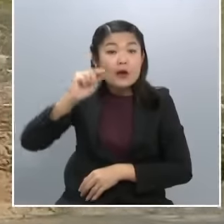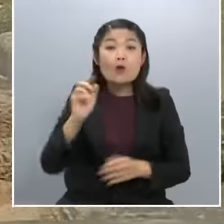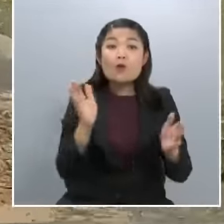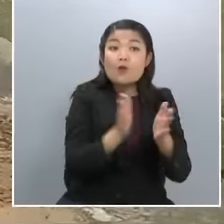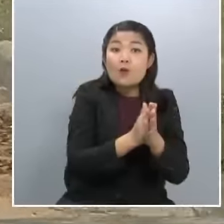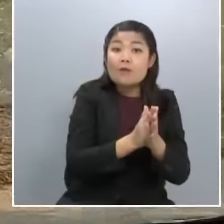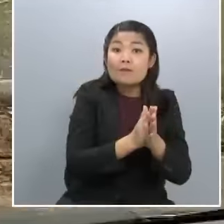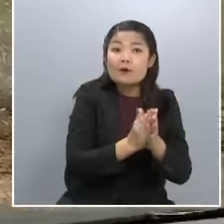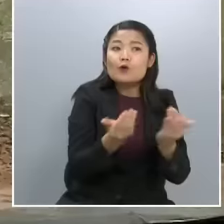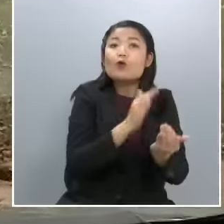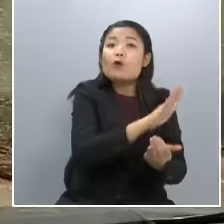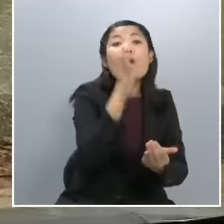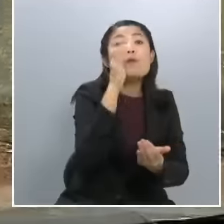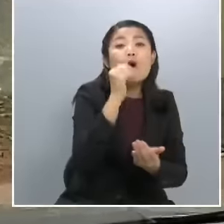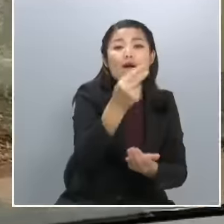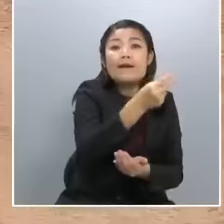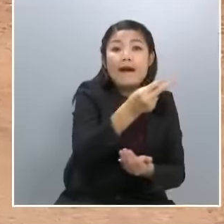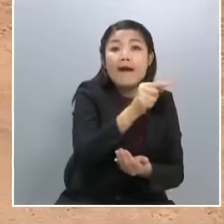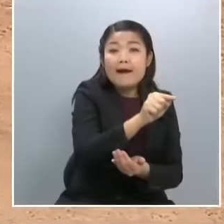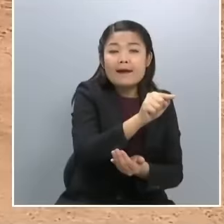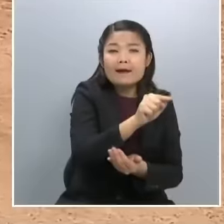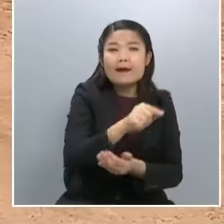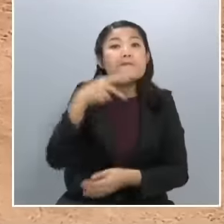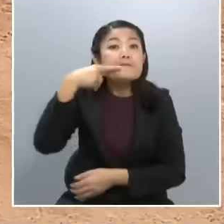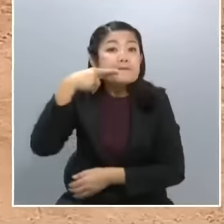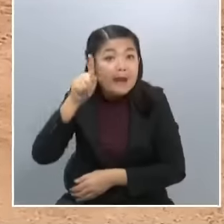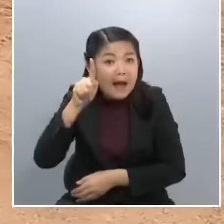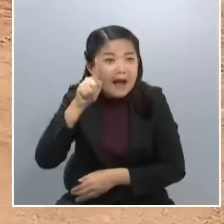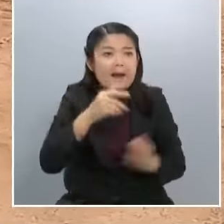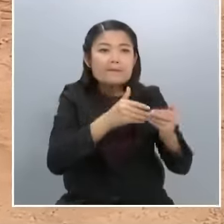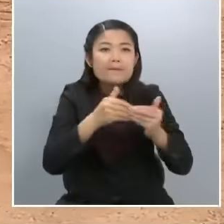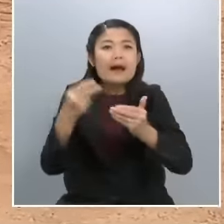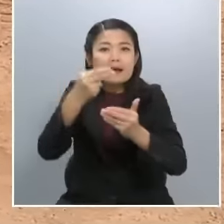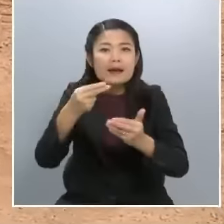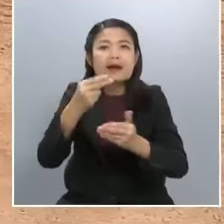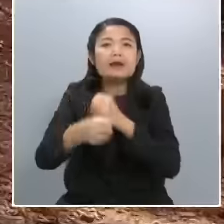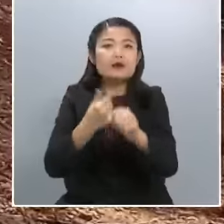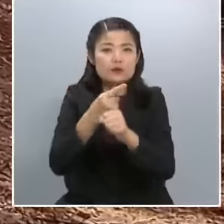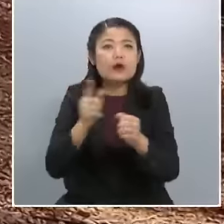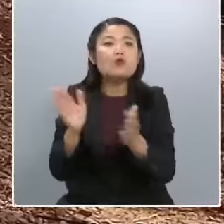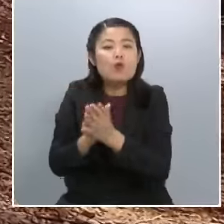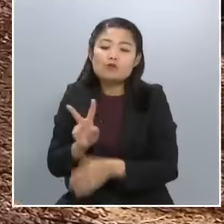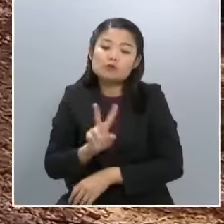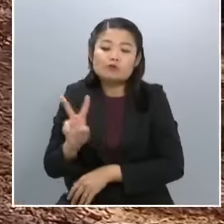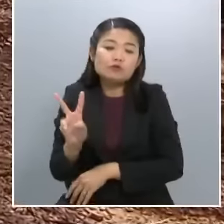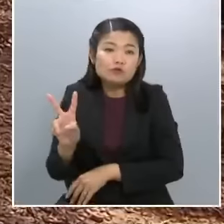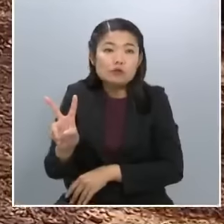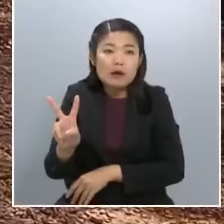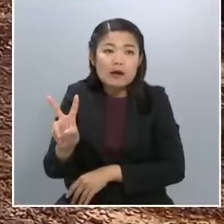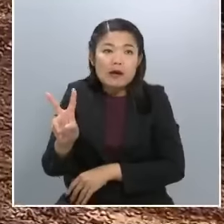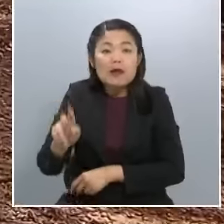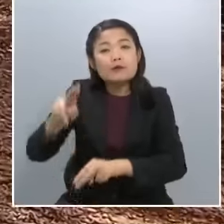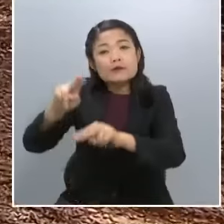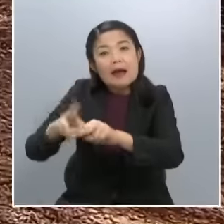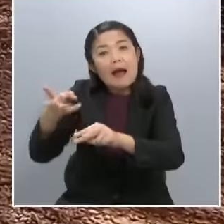คือเป็นหลานเนี่ยละฮะมีศักดิ์เป็นหลานของป้าเนี่ยนะพาไปด้วยครับซึ่งอายุ 11ปีเนี่ยนะฮะหลังจากนั้นเนี่ยไปนั่งกิน